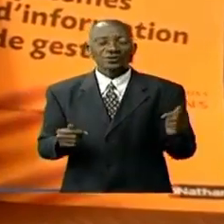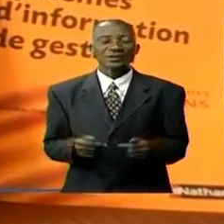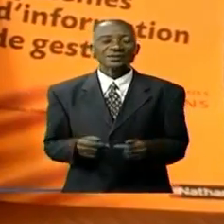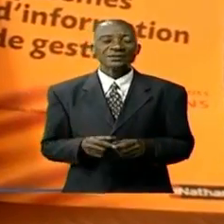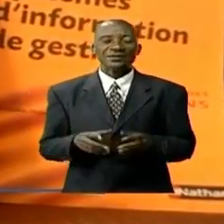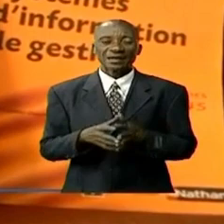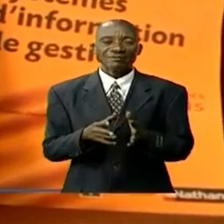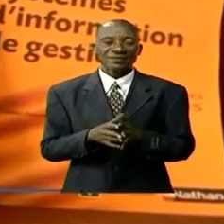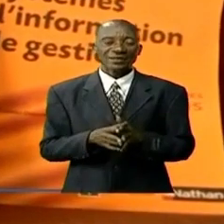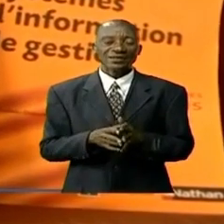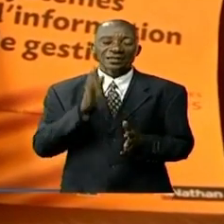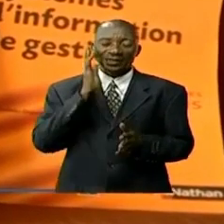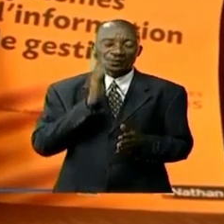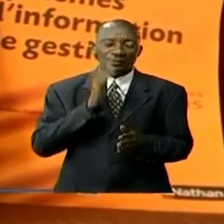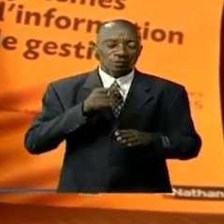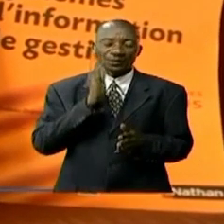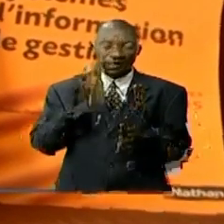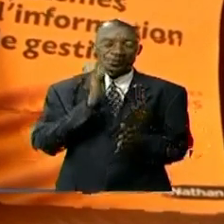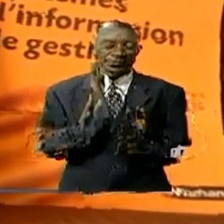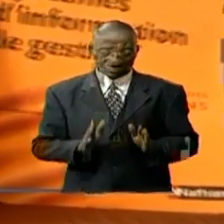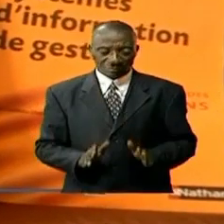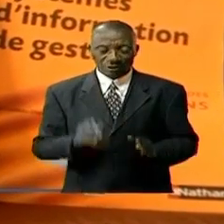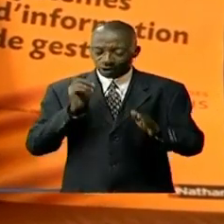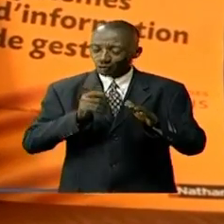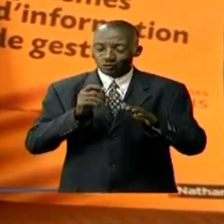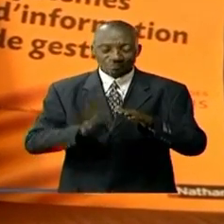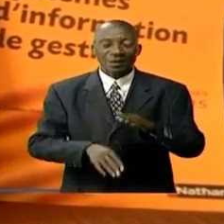personnelle. Et on ne peut pas